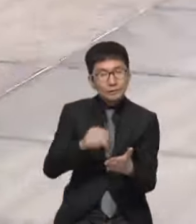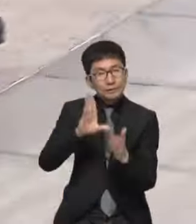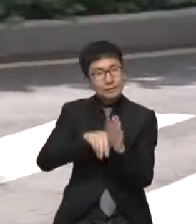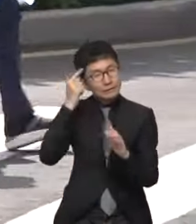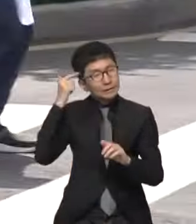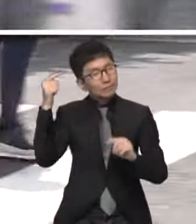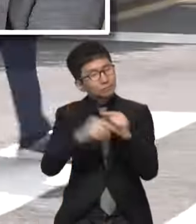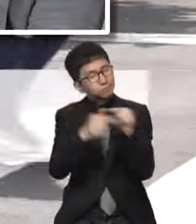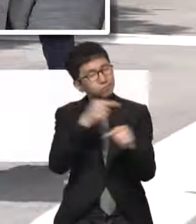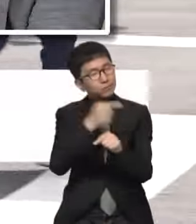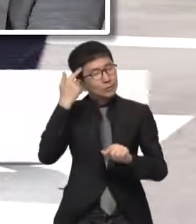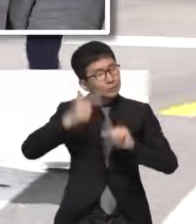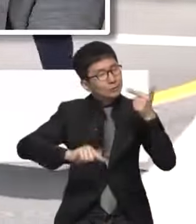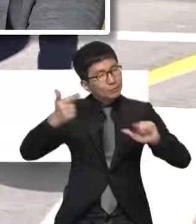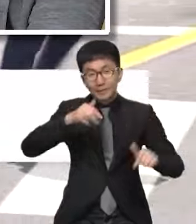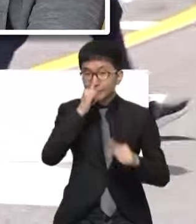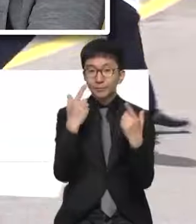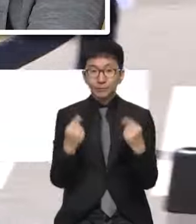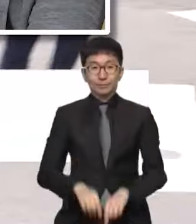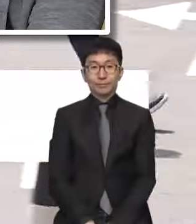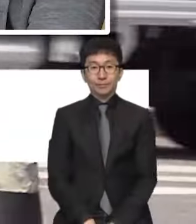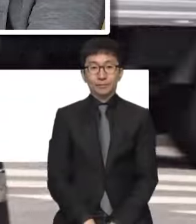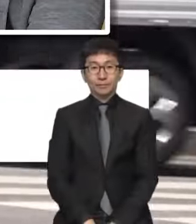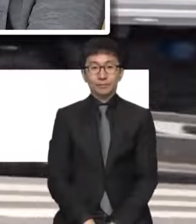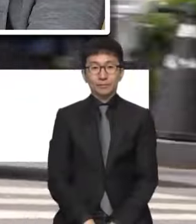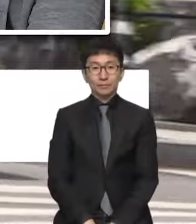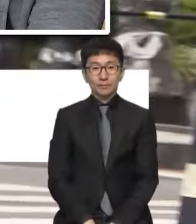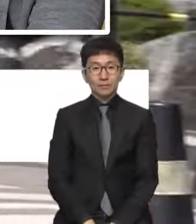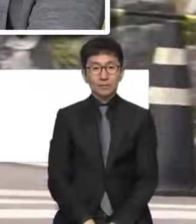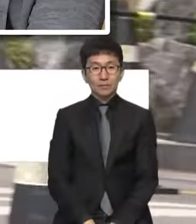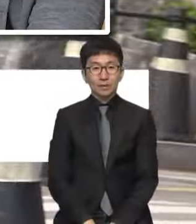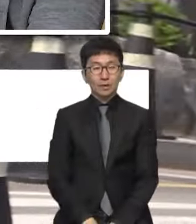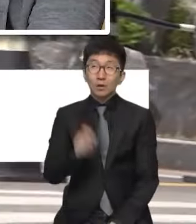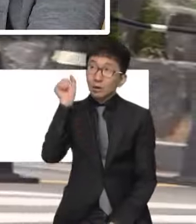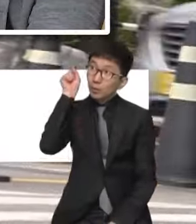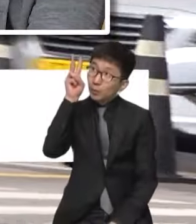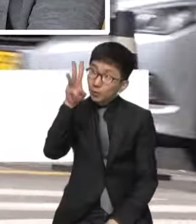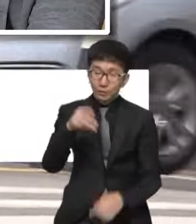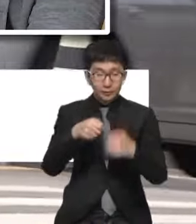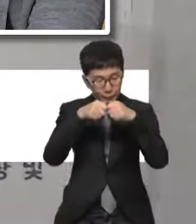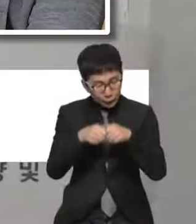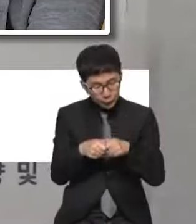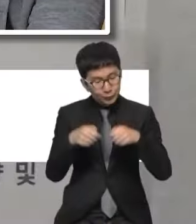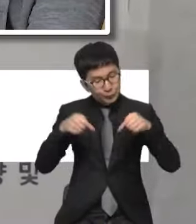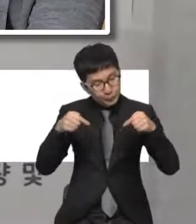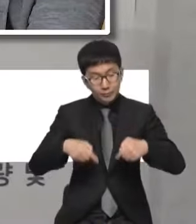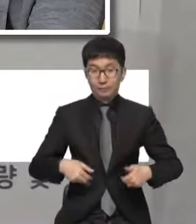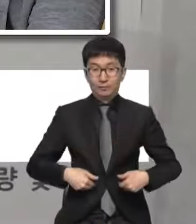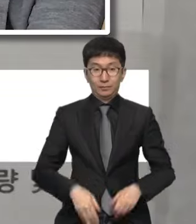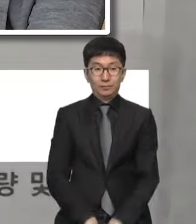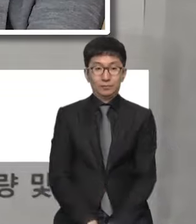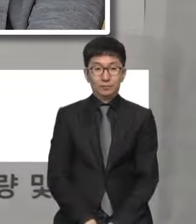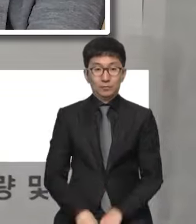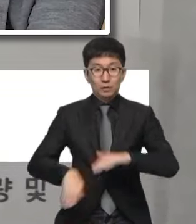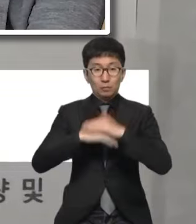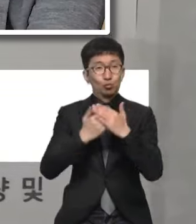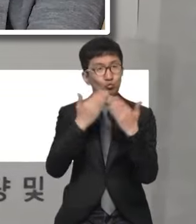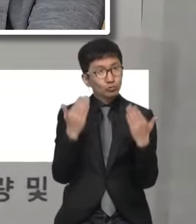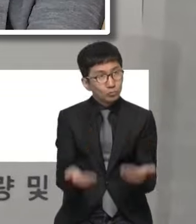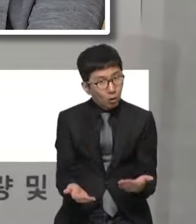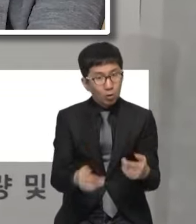내비쳤습니다. 세세한 부분들은 저희가 앞으로 남은 기간 동안 조율을 해야 돼요. 전체 휴진 기조는